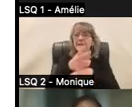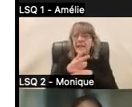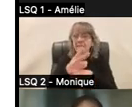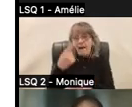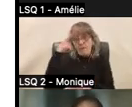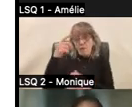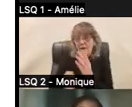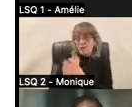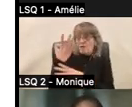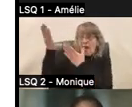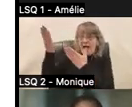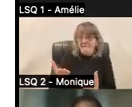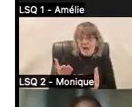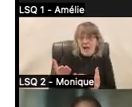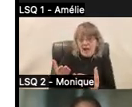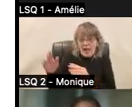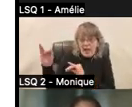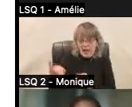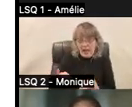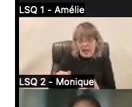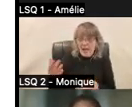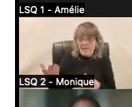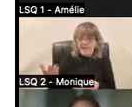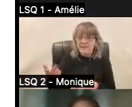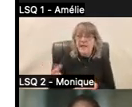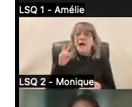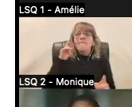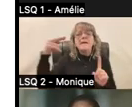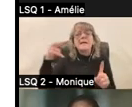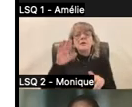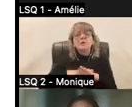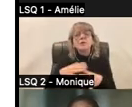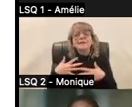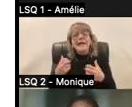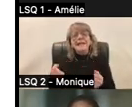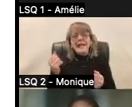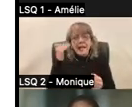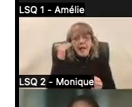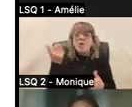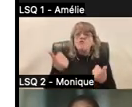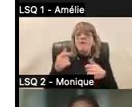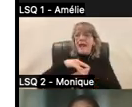arrivants reçoivent ou non. Leur perception de la santé mentale et de la maladie mentale et la façon